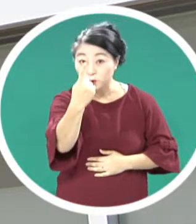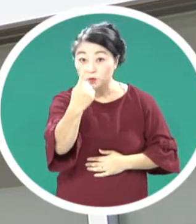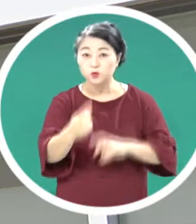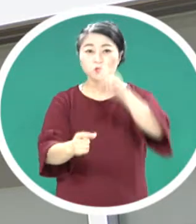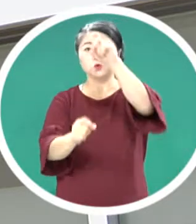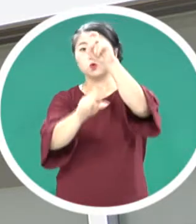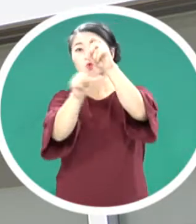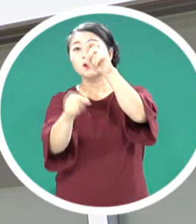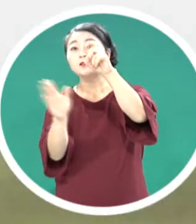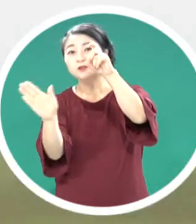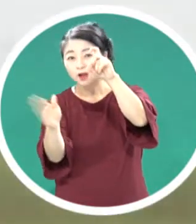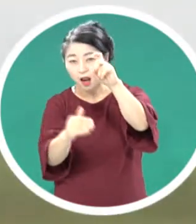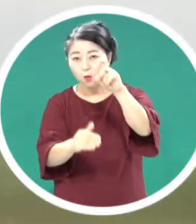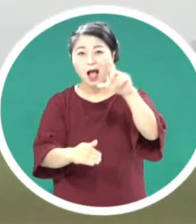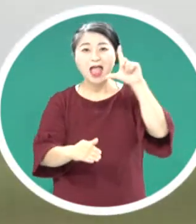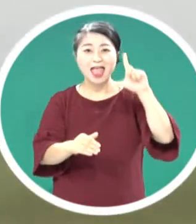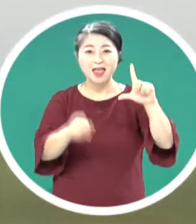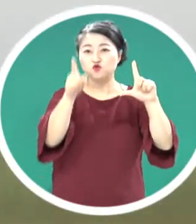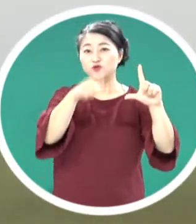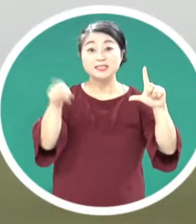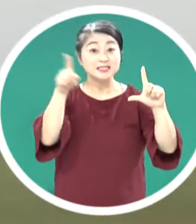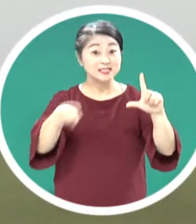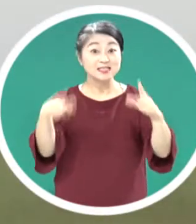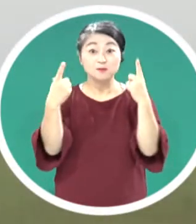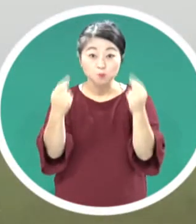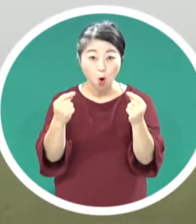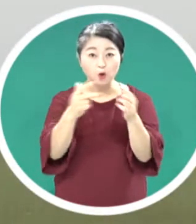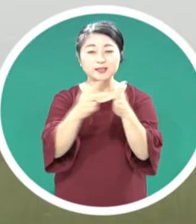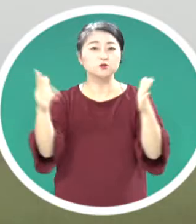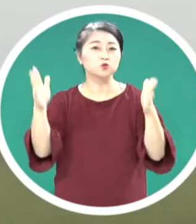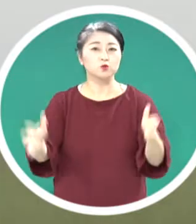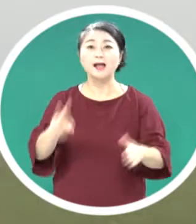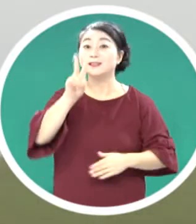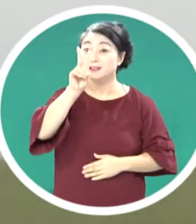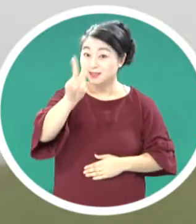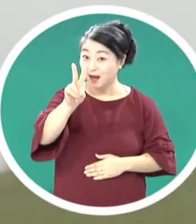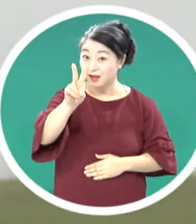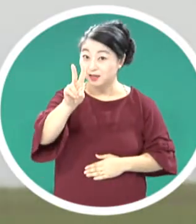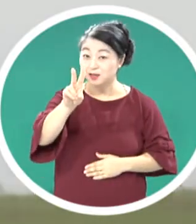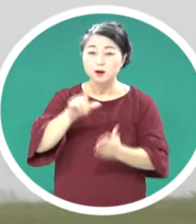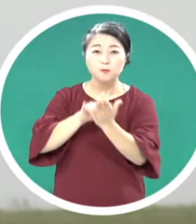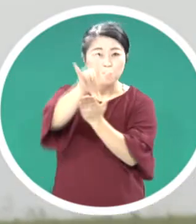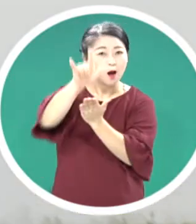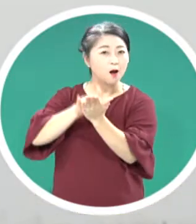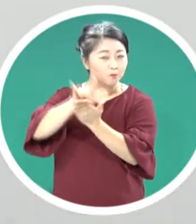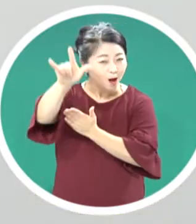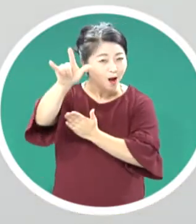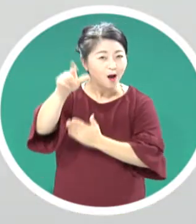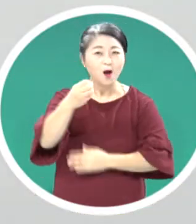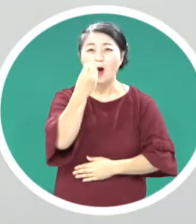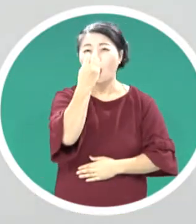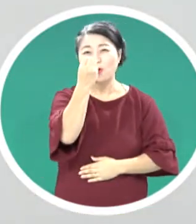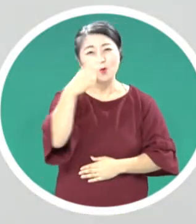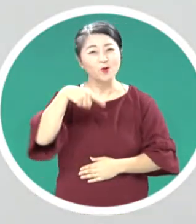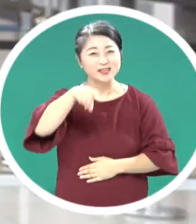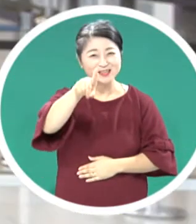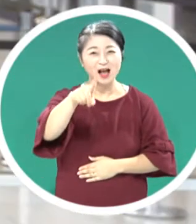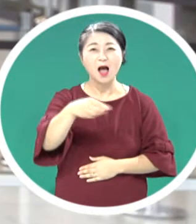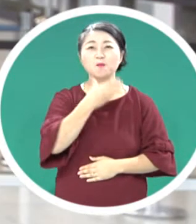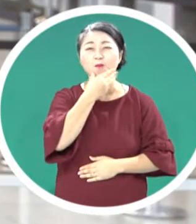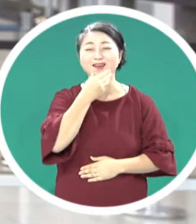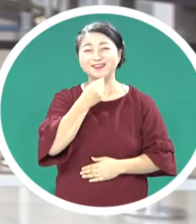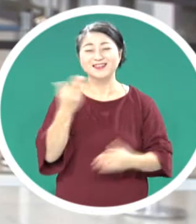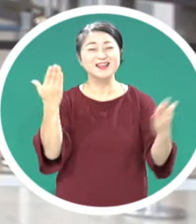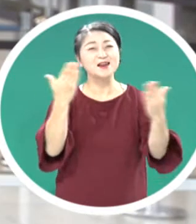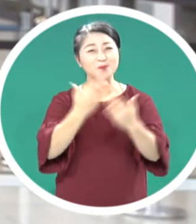を開始しています。さらに10月からは香港に向けた LCC が週2便新たに加わり、